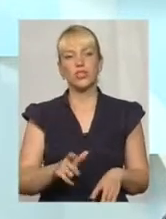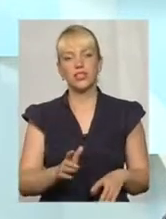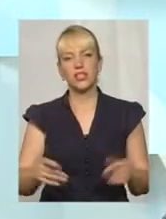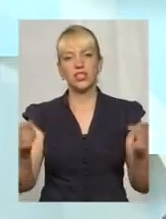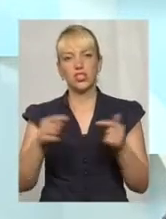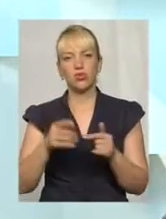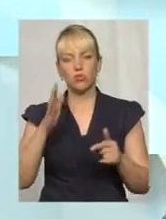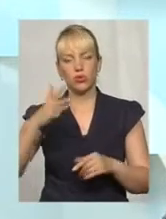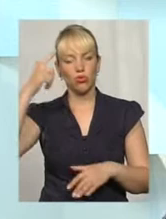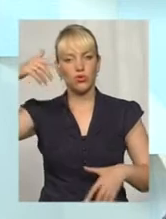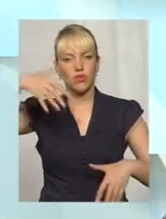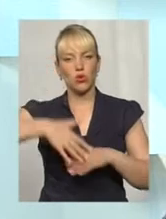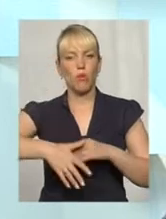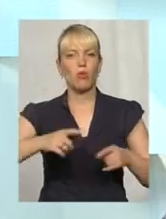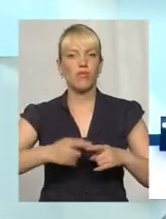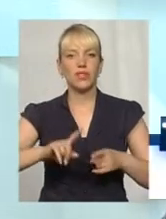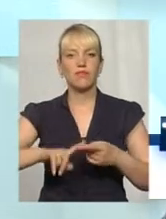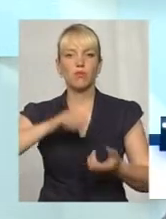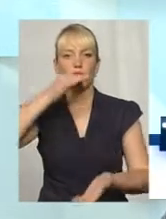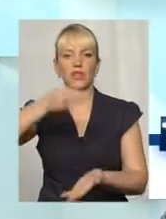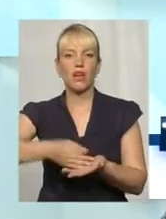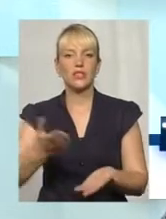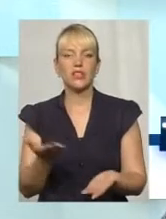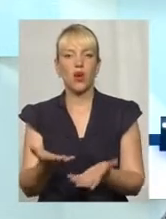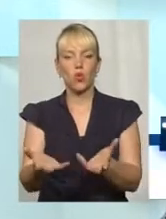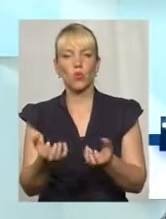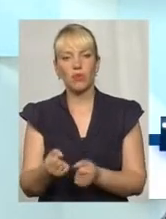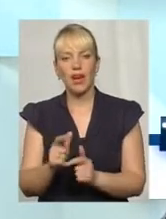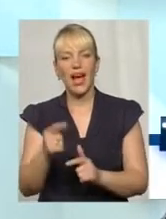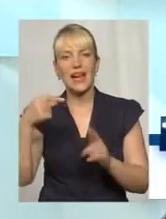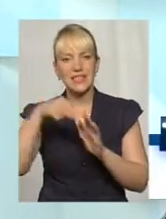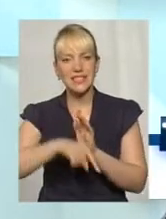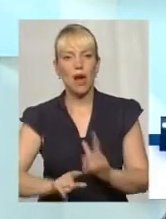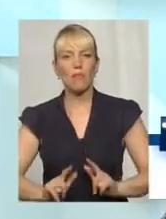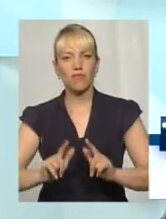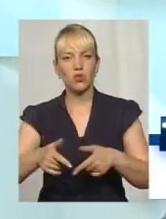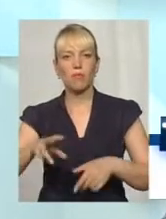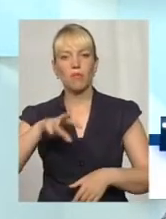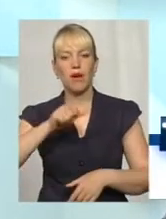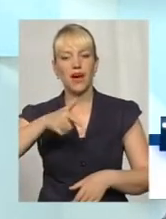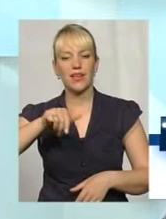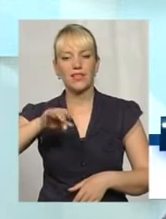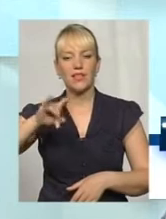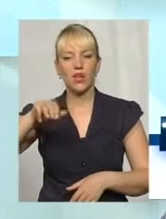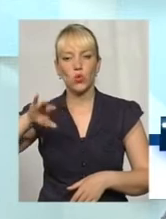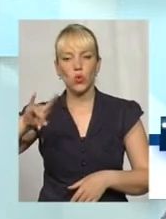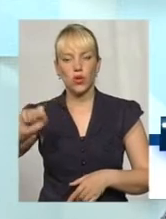буде усвідомлювати ту відповідальність, яку вона бере, а саме вступ на магістратуру по даній